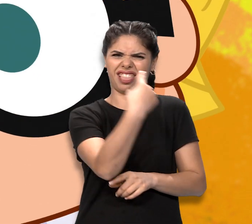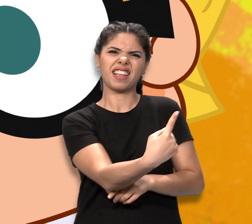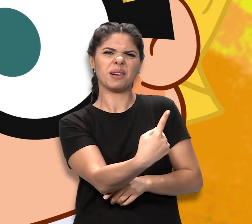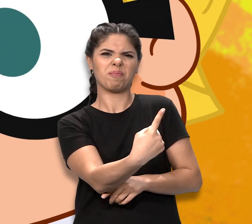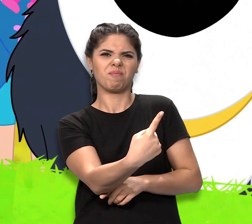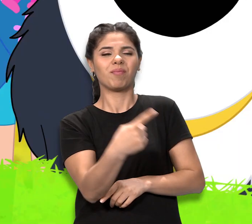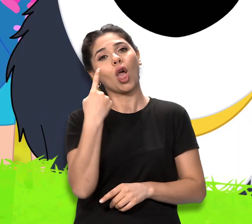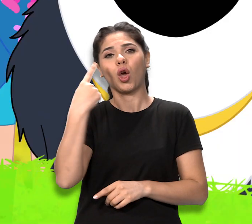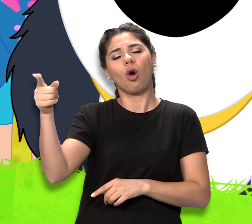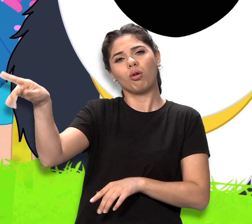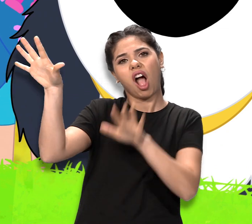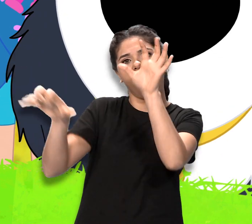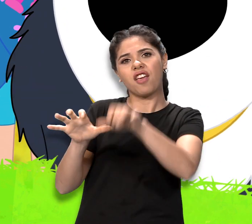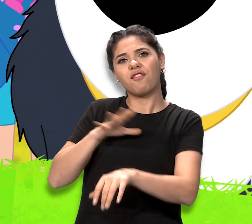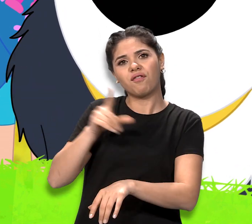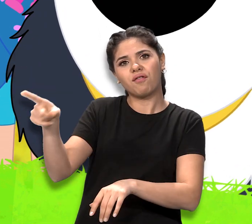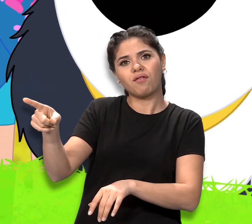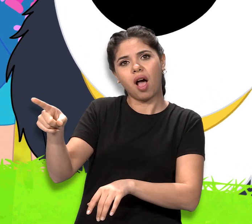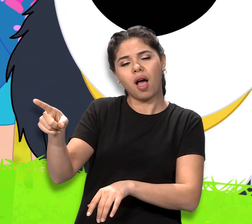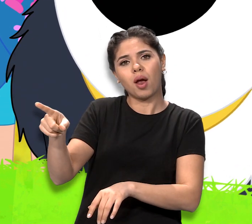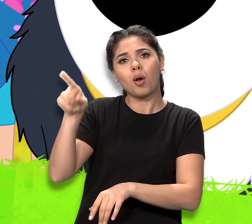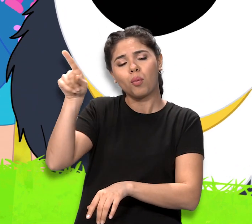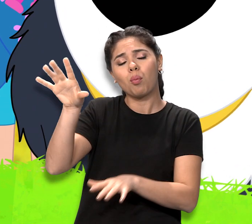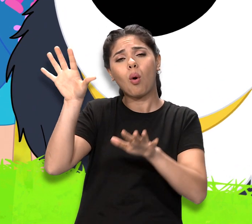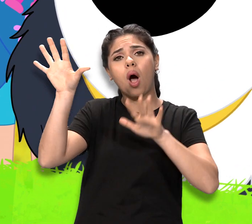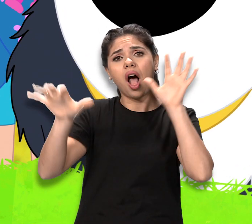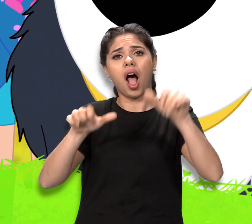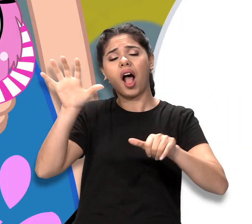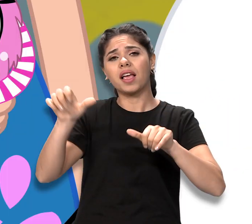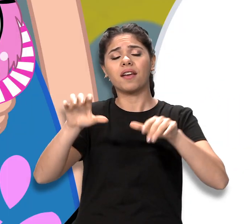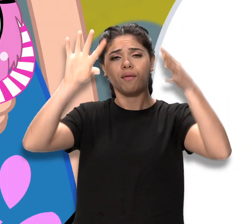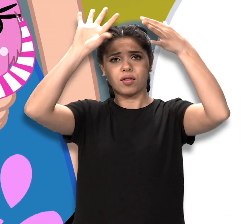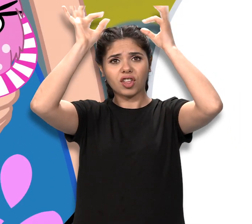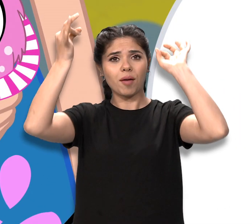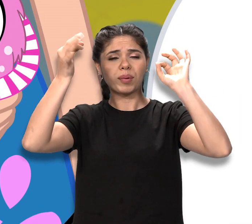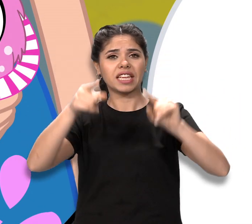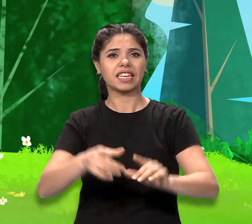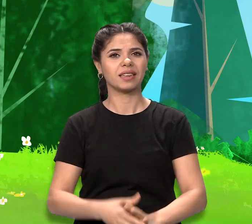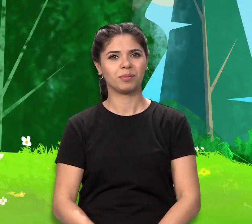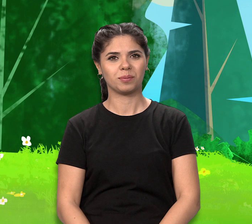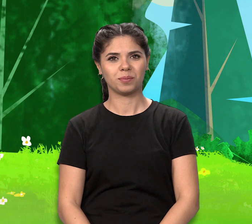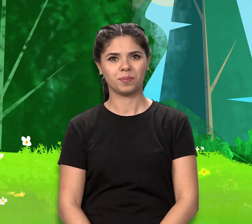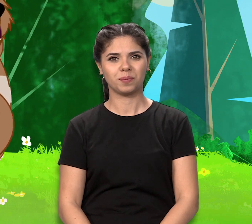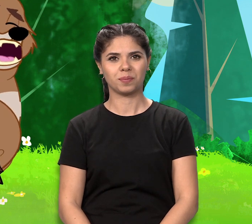Ben size demiştim. Gördünüz işte. Bak Şöpi, bu ayı.